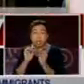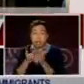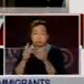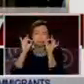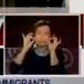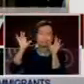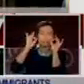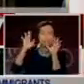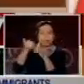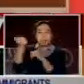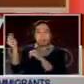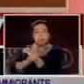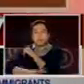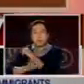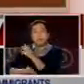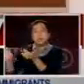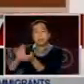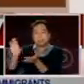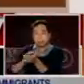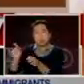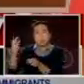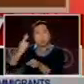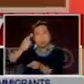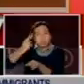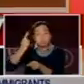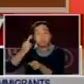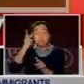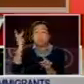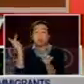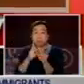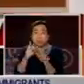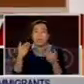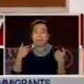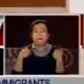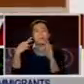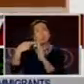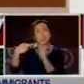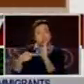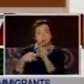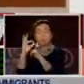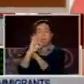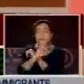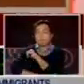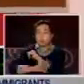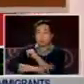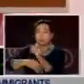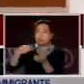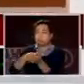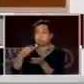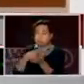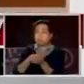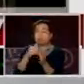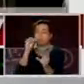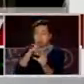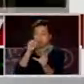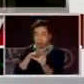our country. Yan ang rason kung bakit meron tayong Foreign Currency Deposit Act. Dahil gusto natin